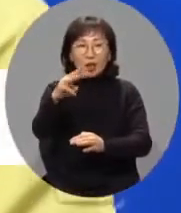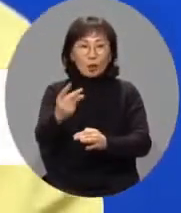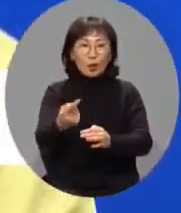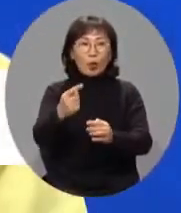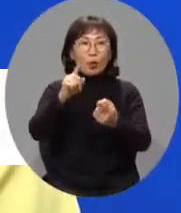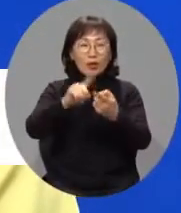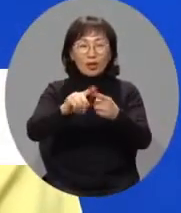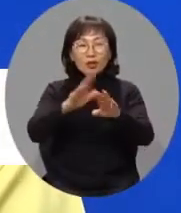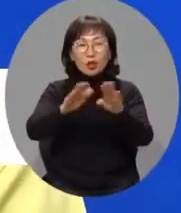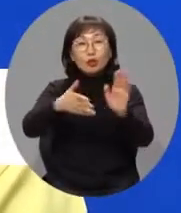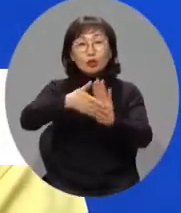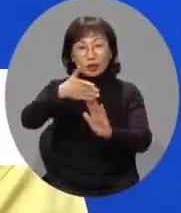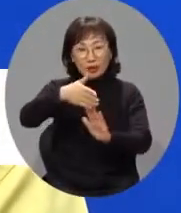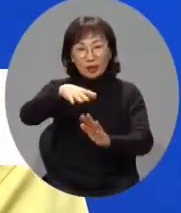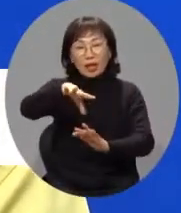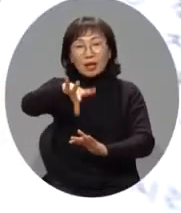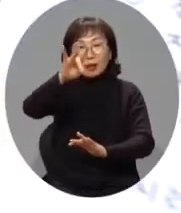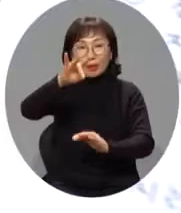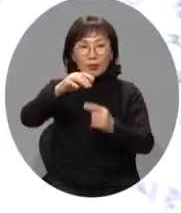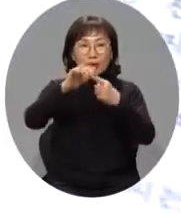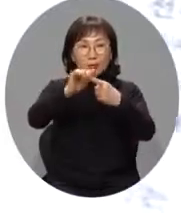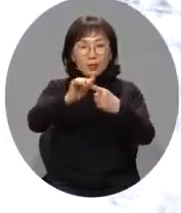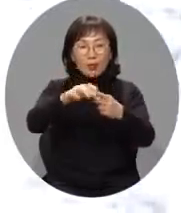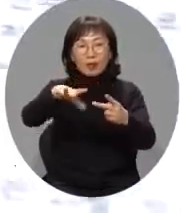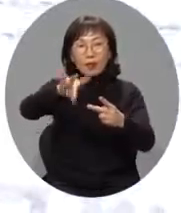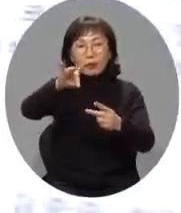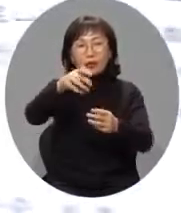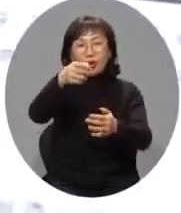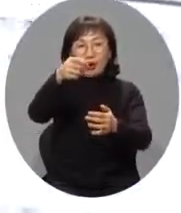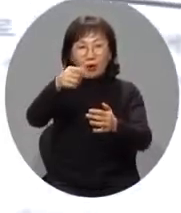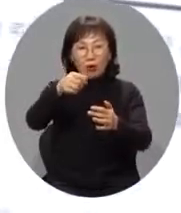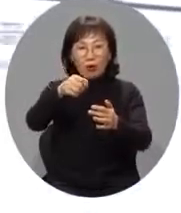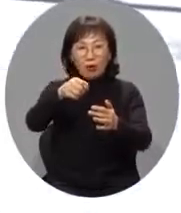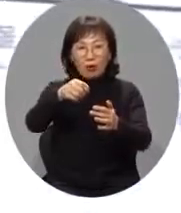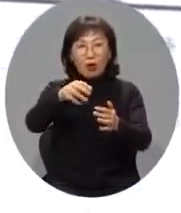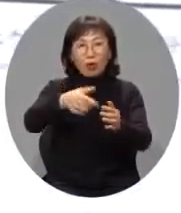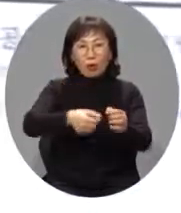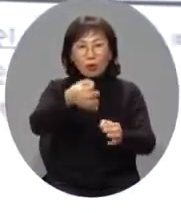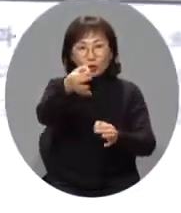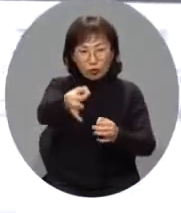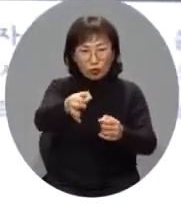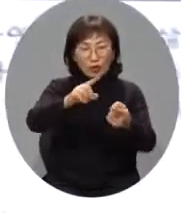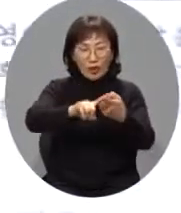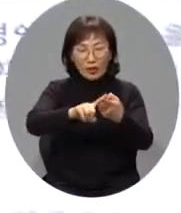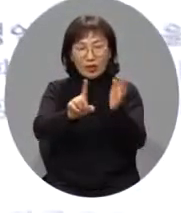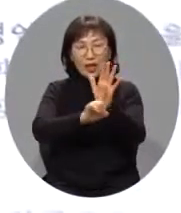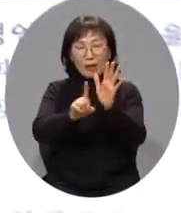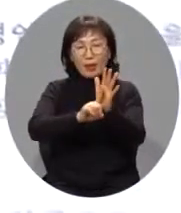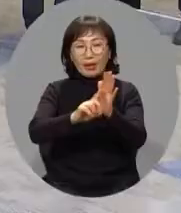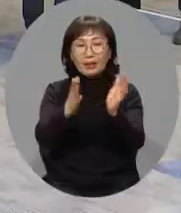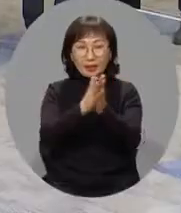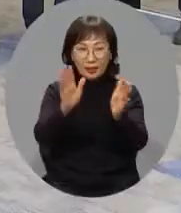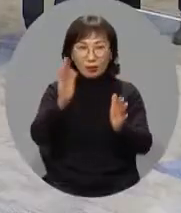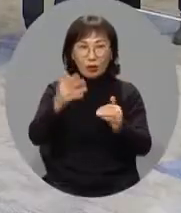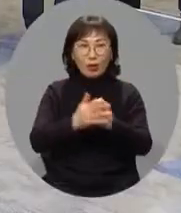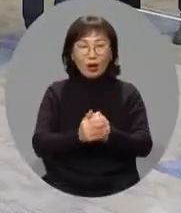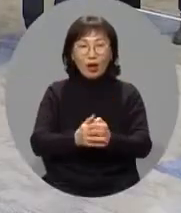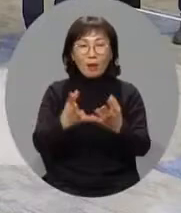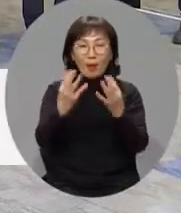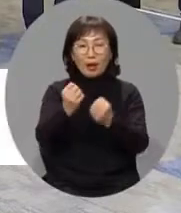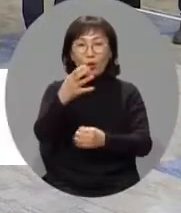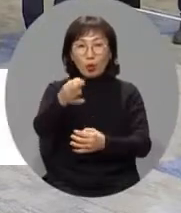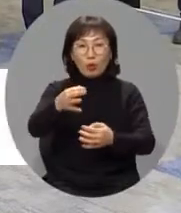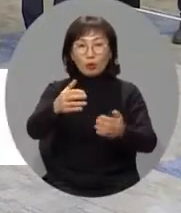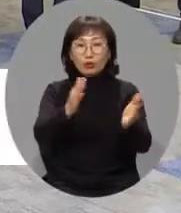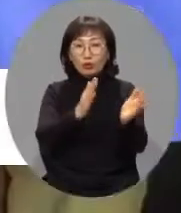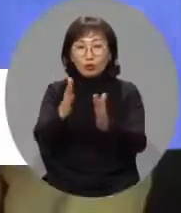전주시. 이번에는 선결제 캠페인에 돌입합니다. 폐업 위기에 몰린 자영업자는 목돈 마련이